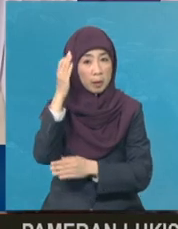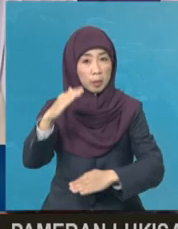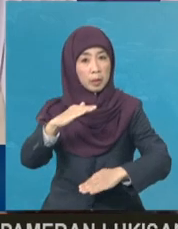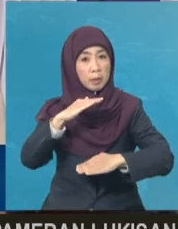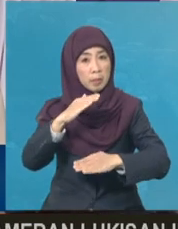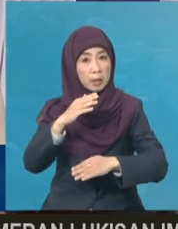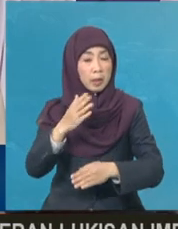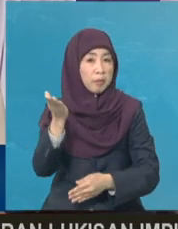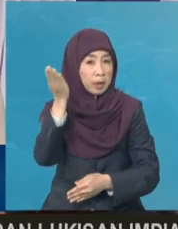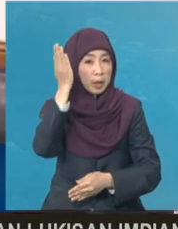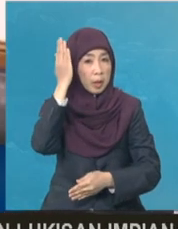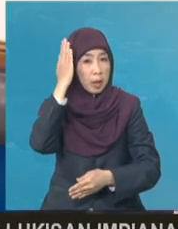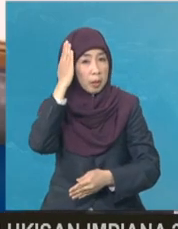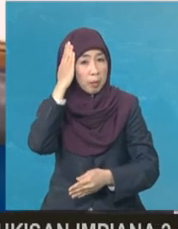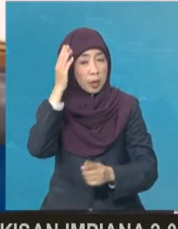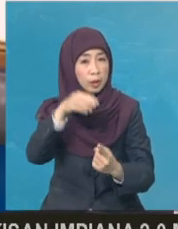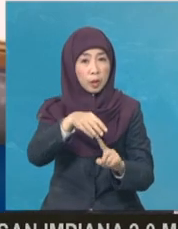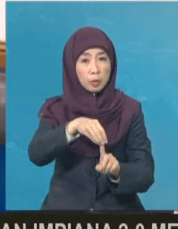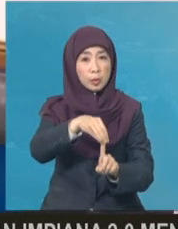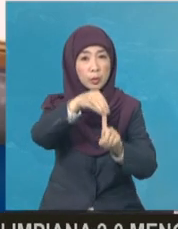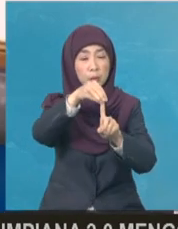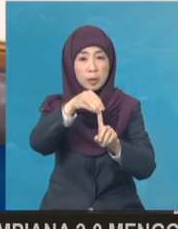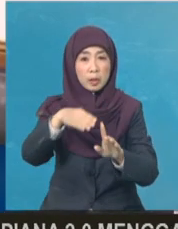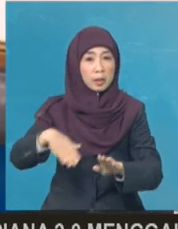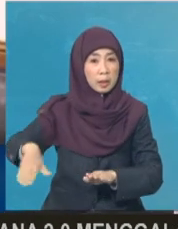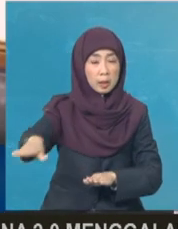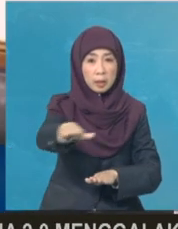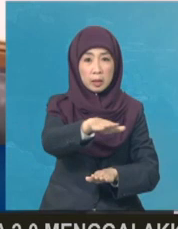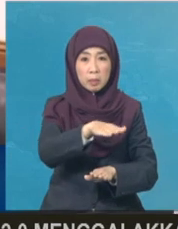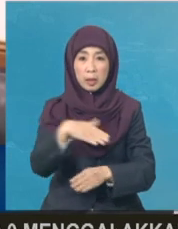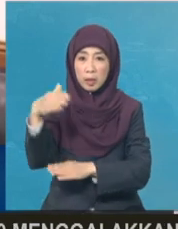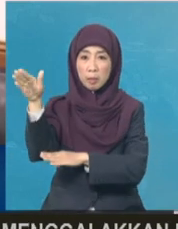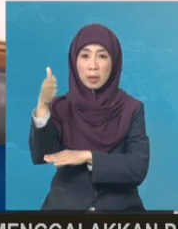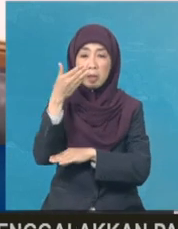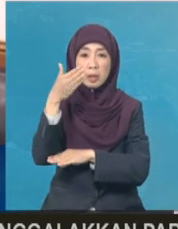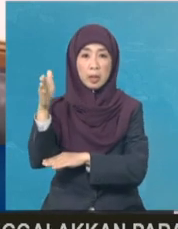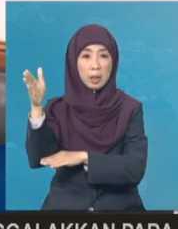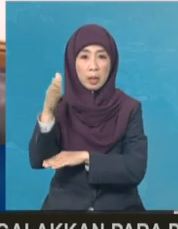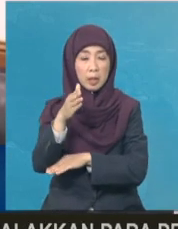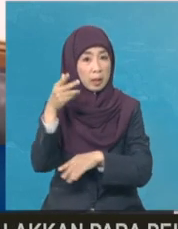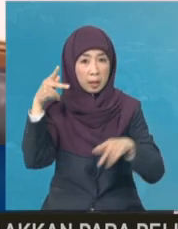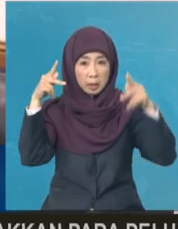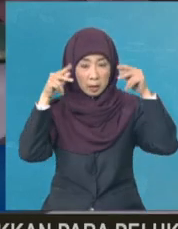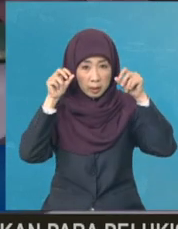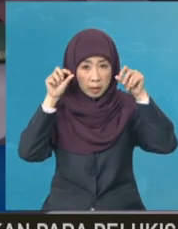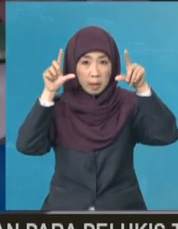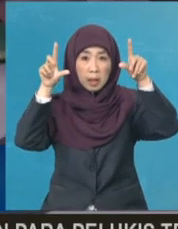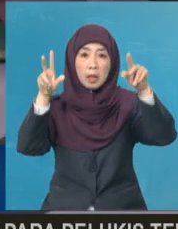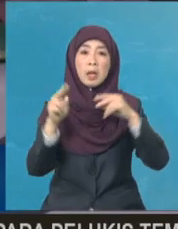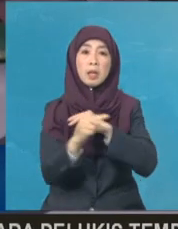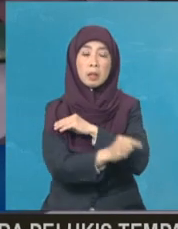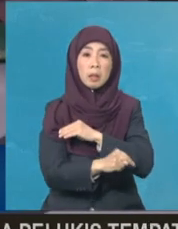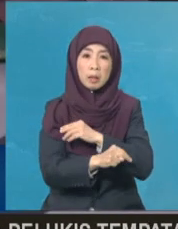Penghayatan dan pemahaman khususnya dalam kalangan para jemaah terhadap bendera negara ke arah kesadaran hidup berbangsa